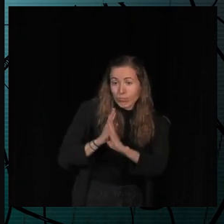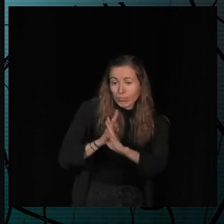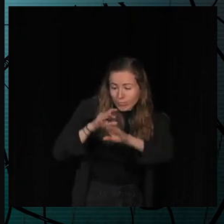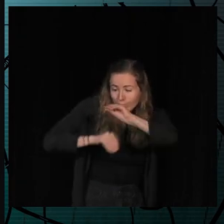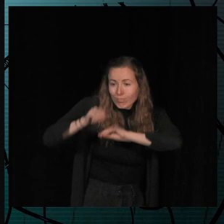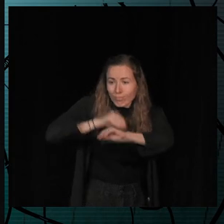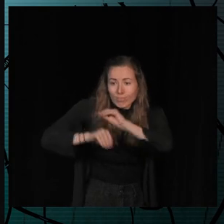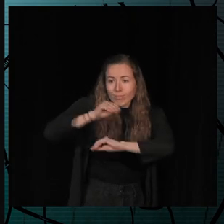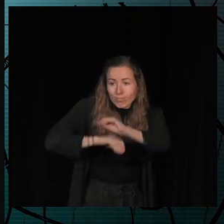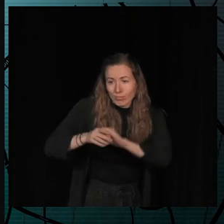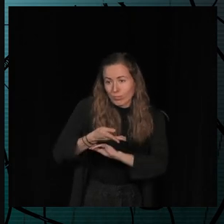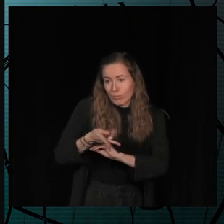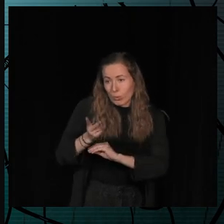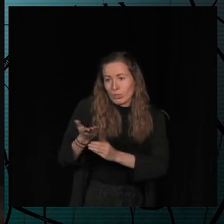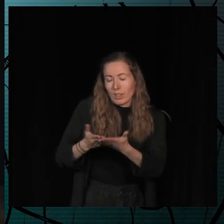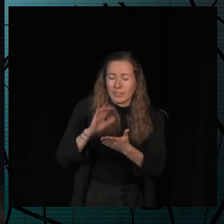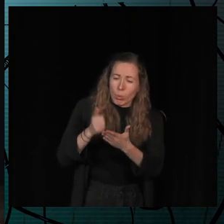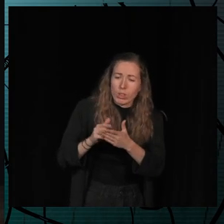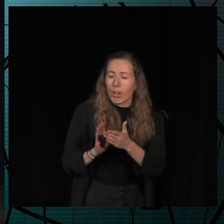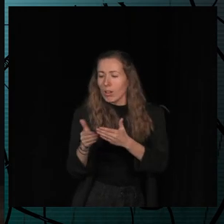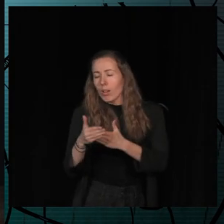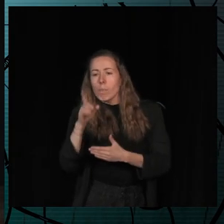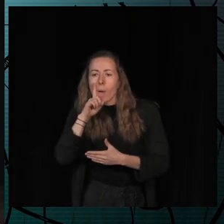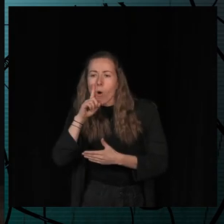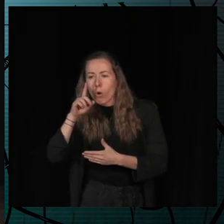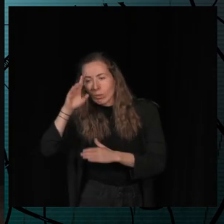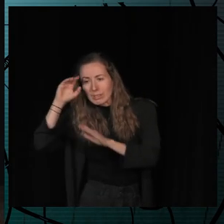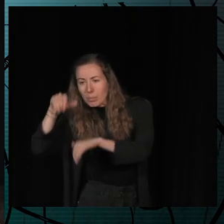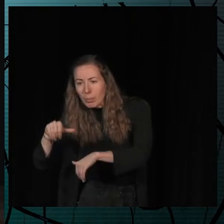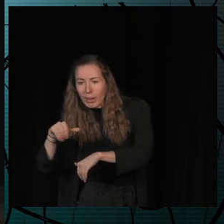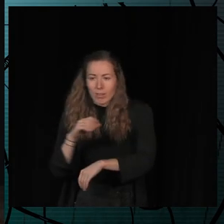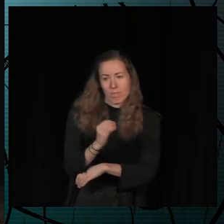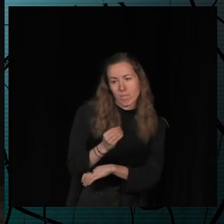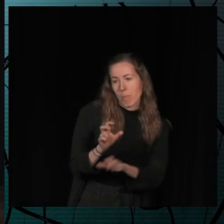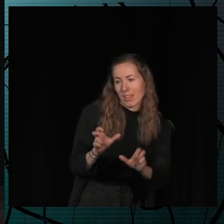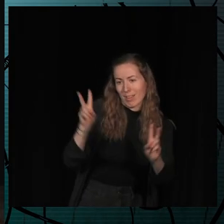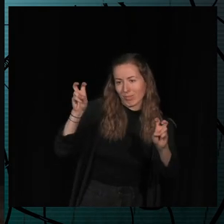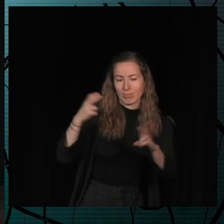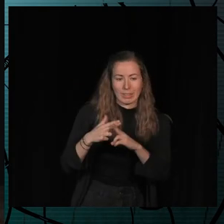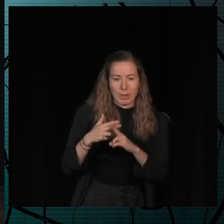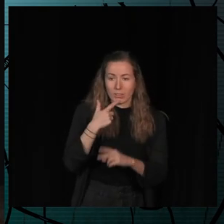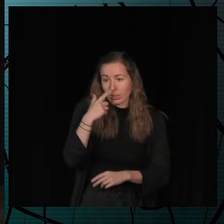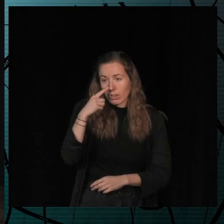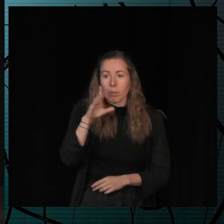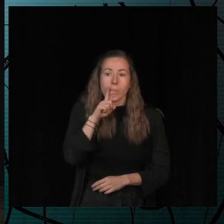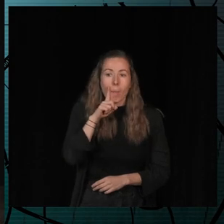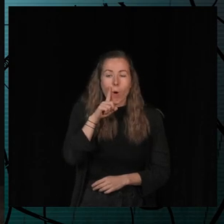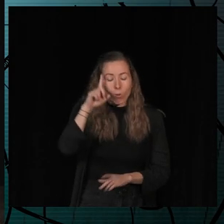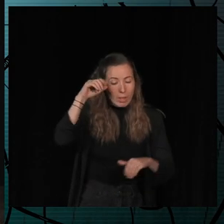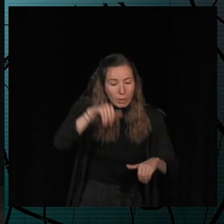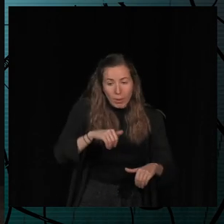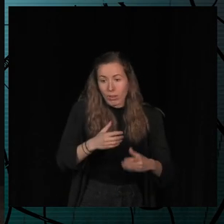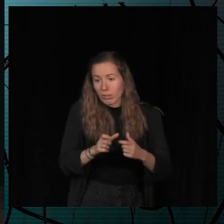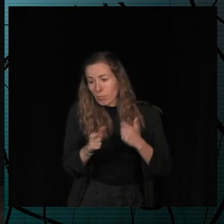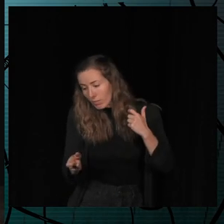beaucoup travaillé sur la problématique mère déprimée bébé télé à l'époque et c'est vrai que cette forme de c'est des études qui ont